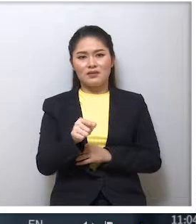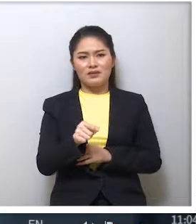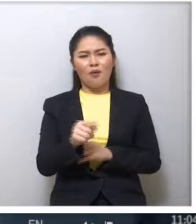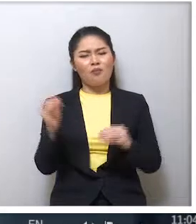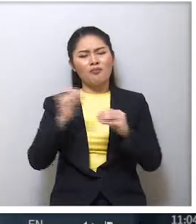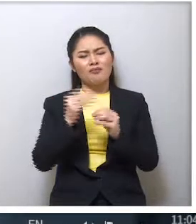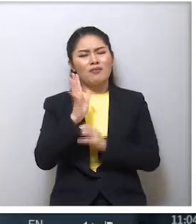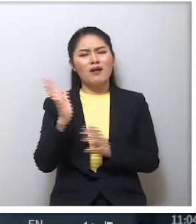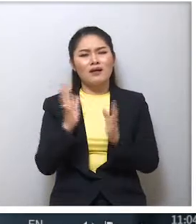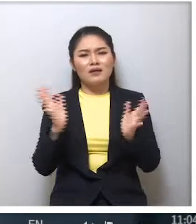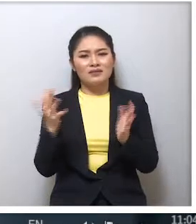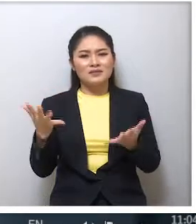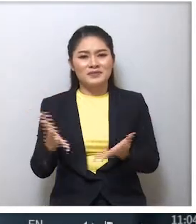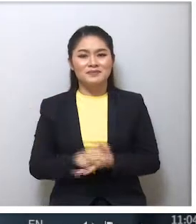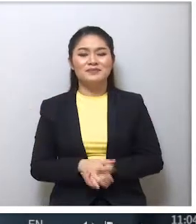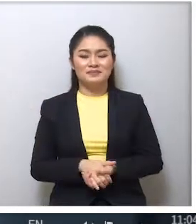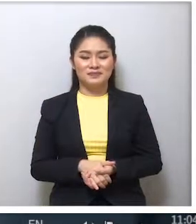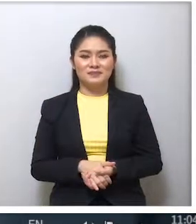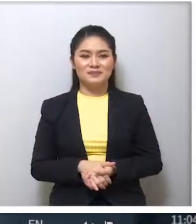อฟเฟกต์อะไร